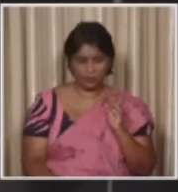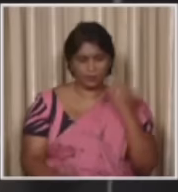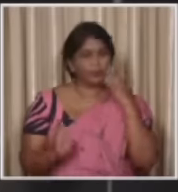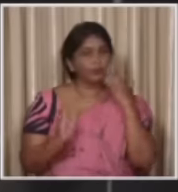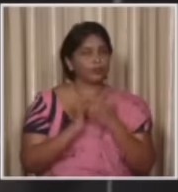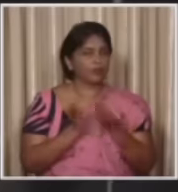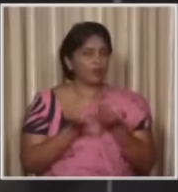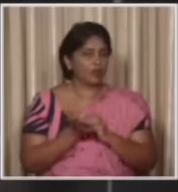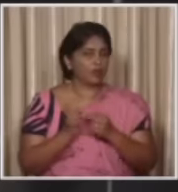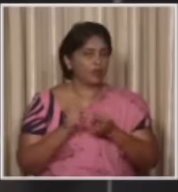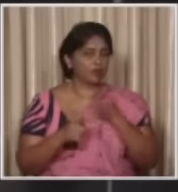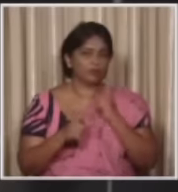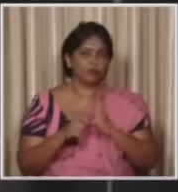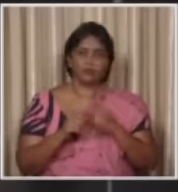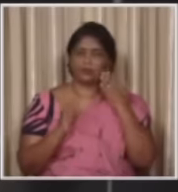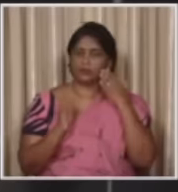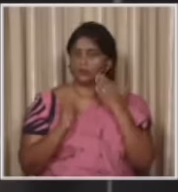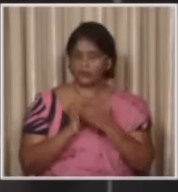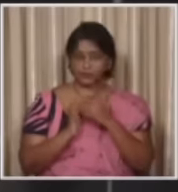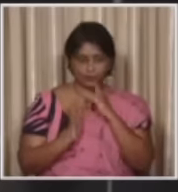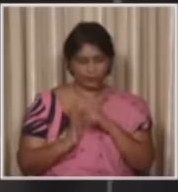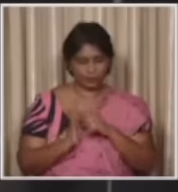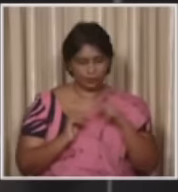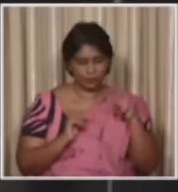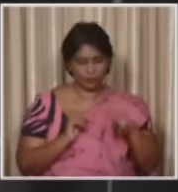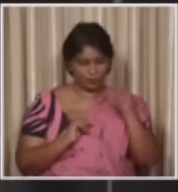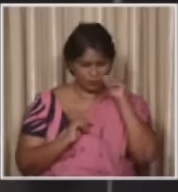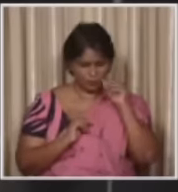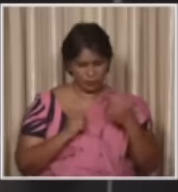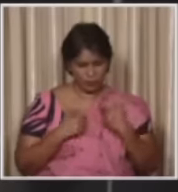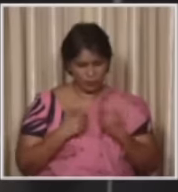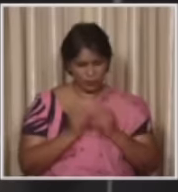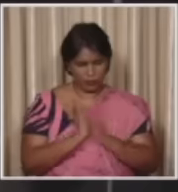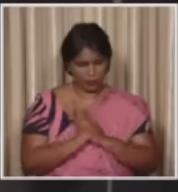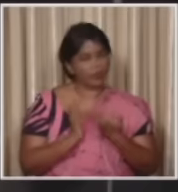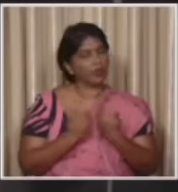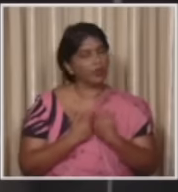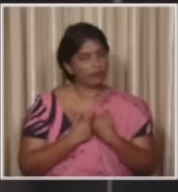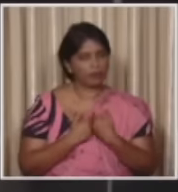තව උදාහරණයක් කියන්නම්කෝ දැන් බලන්න මංගව තිනවා